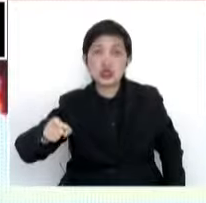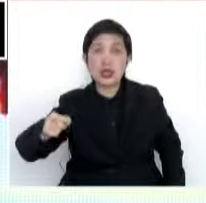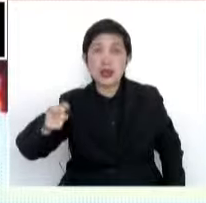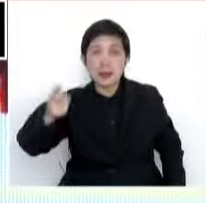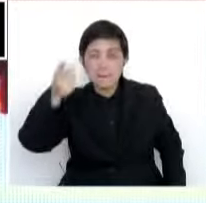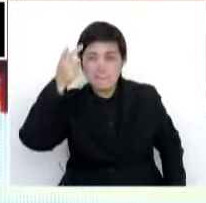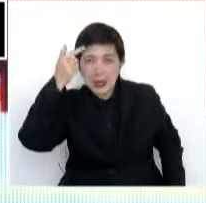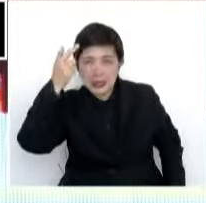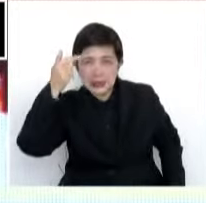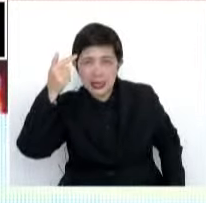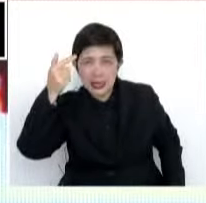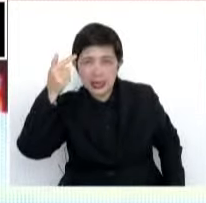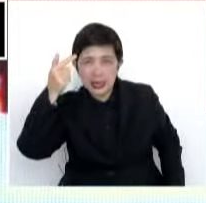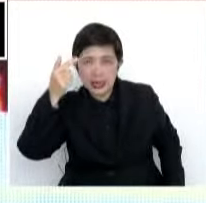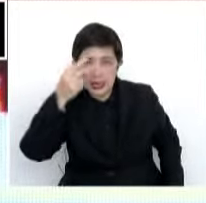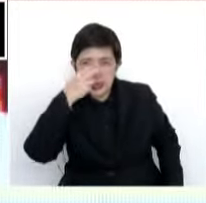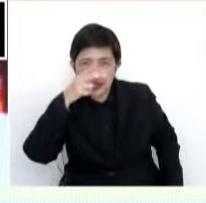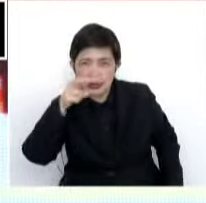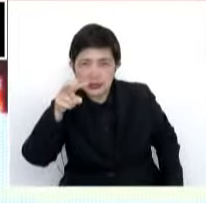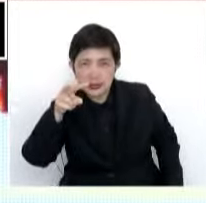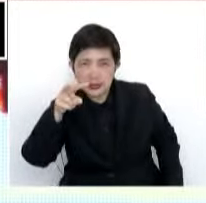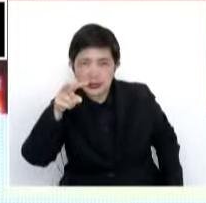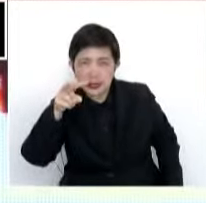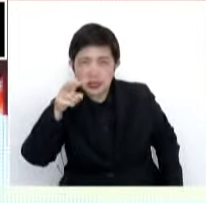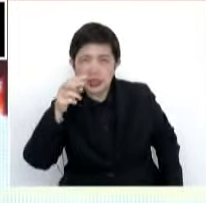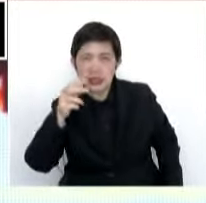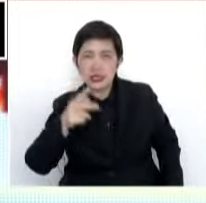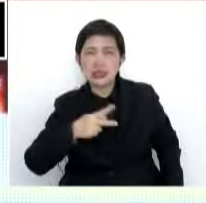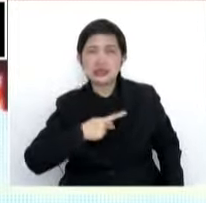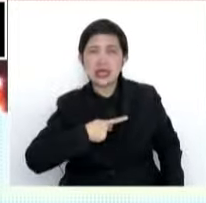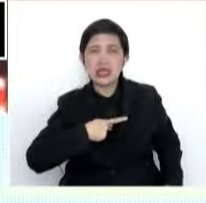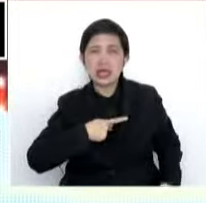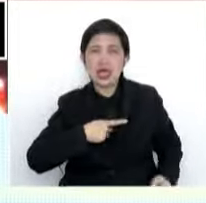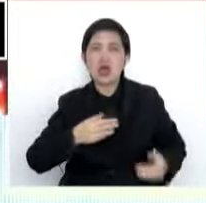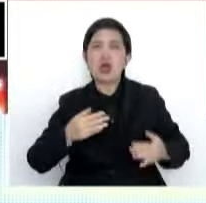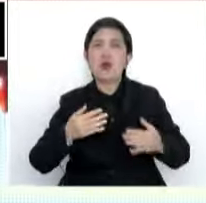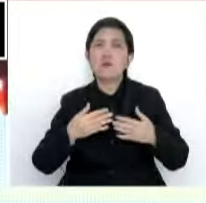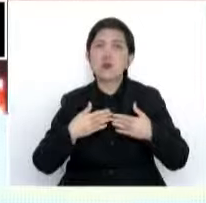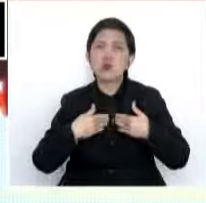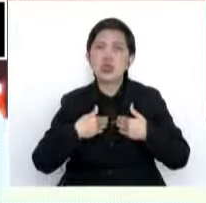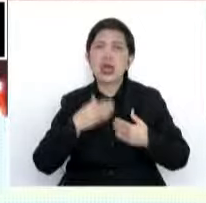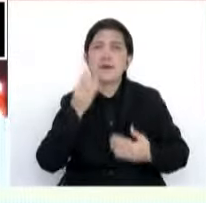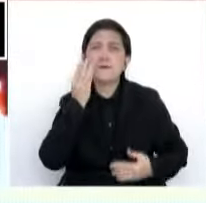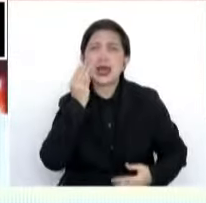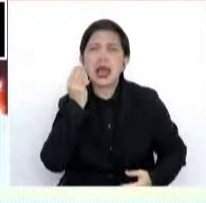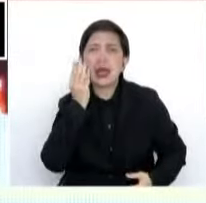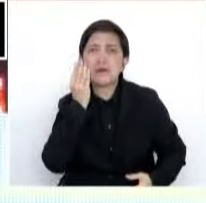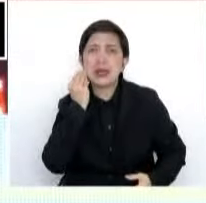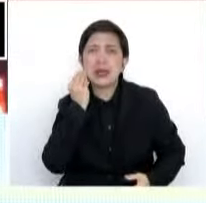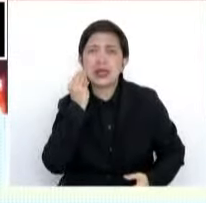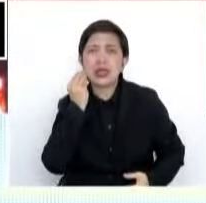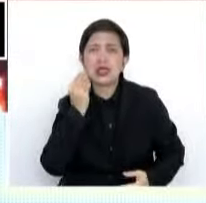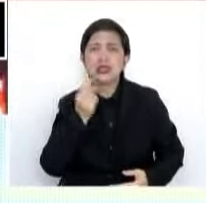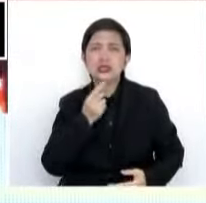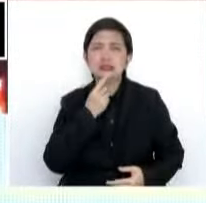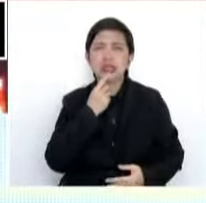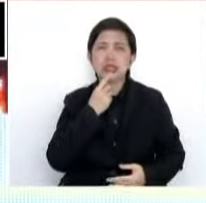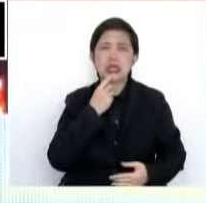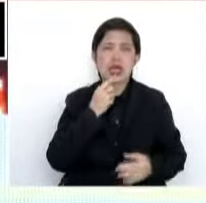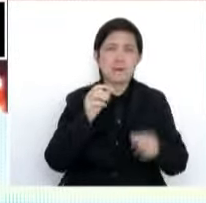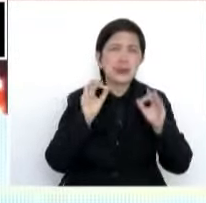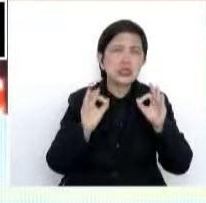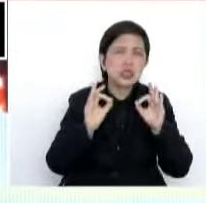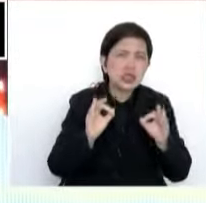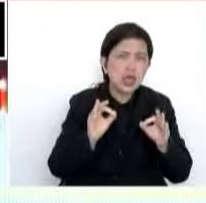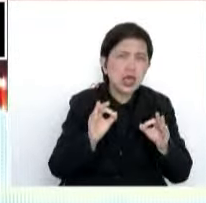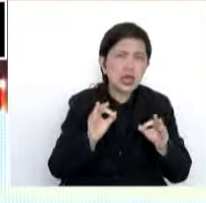yang tertulis tetapi yang tersirat Saya punya pengalaman selama ini Baik pengalaman pendidikan biasa